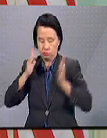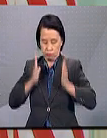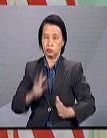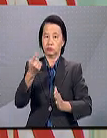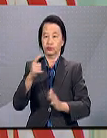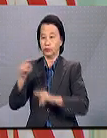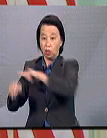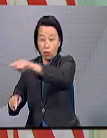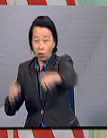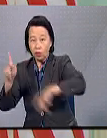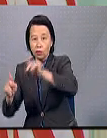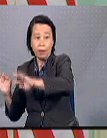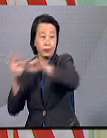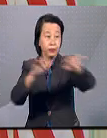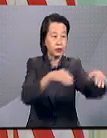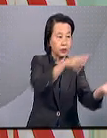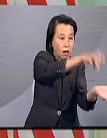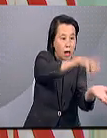pengunjung tidak boleh mengambil sendiri